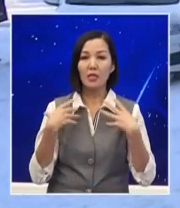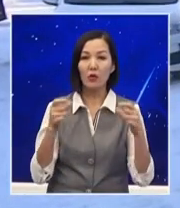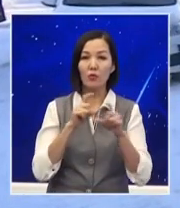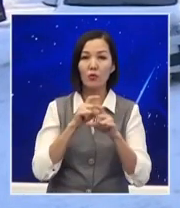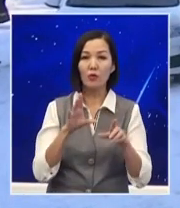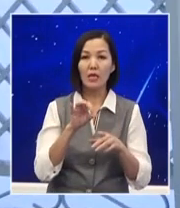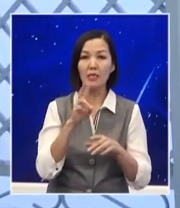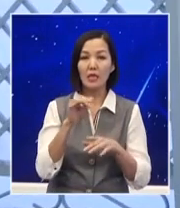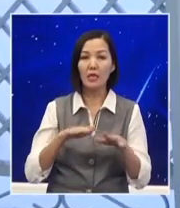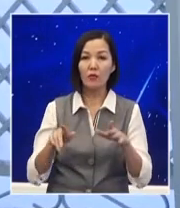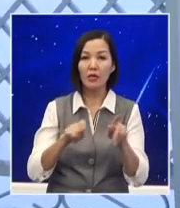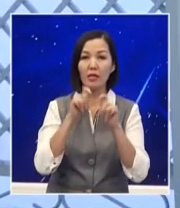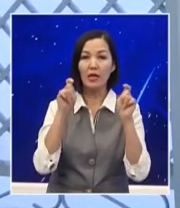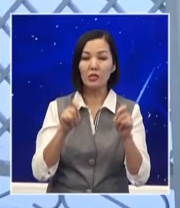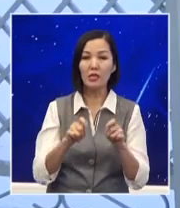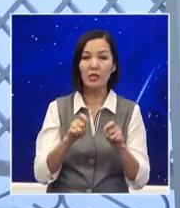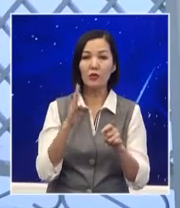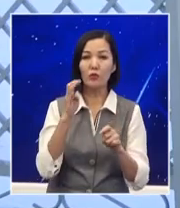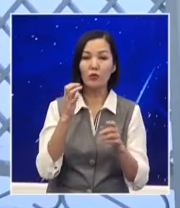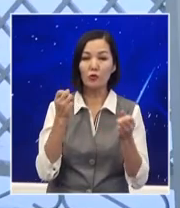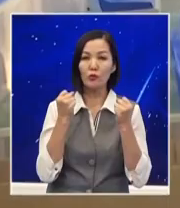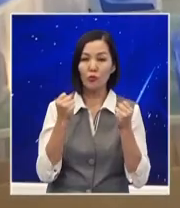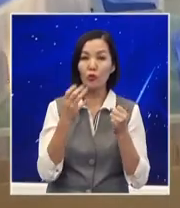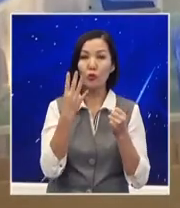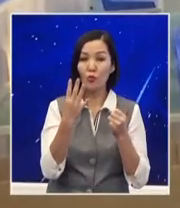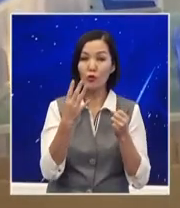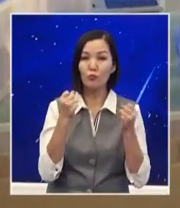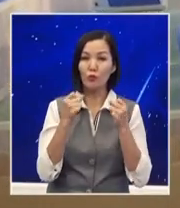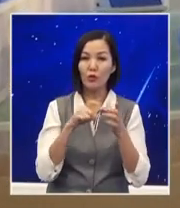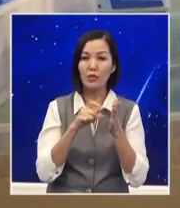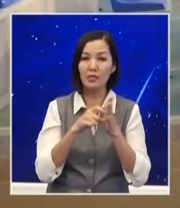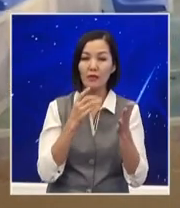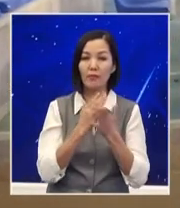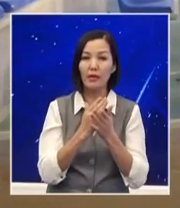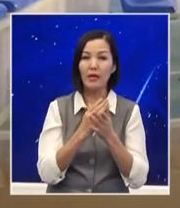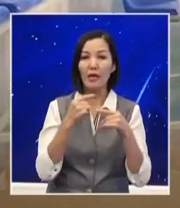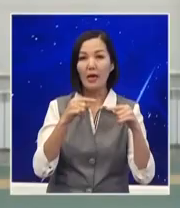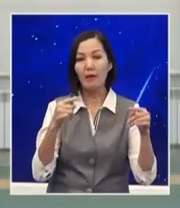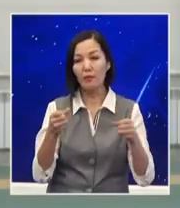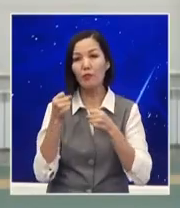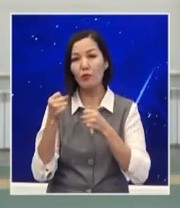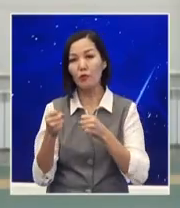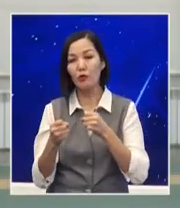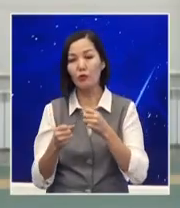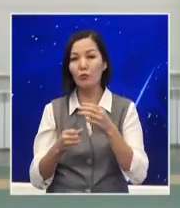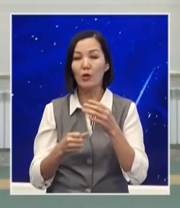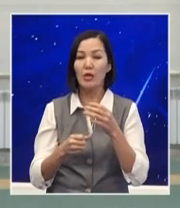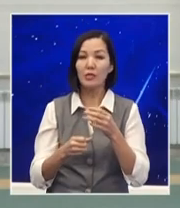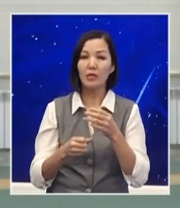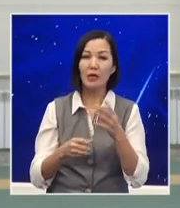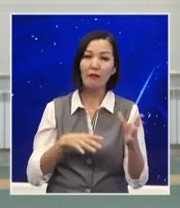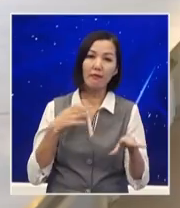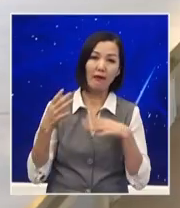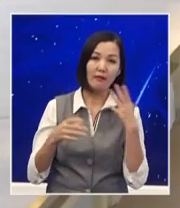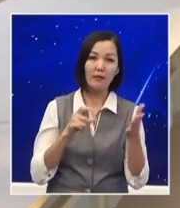кешені Ескелді ауданында ашылады. Мұнда 4 спорттық зал бар. Бірі әмбебап, келесілері бокс, күрес, дайындық залдары.